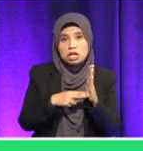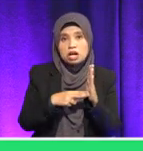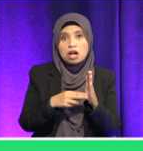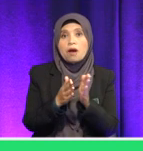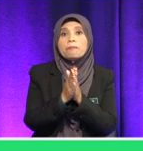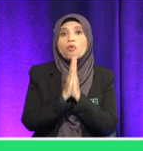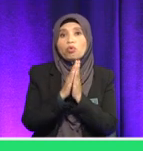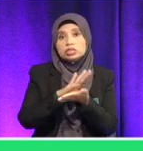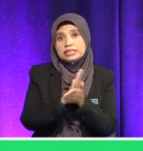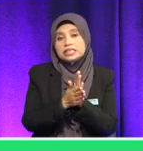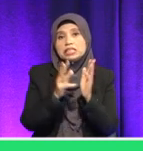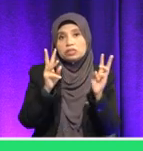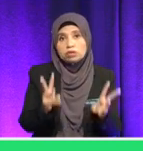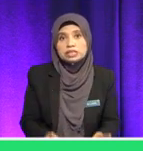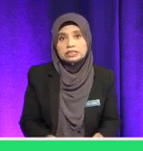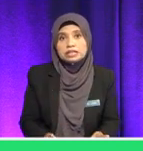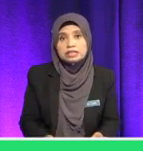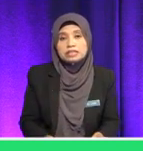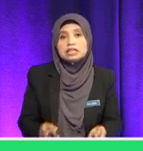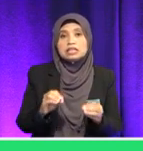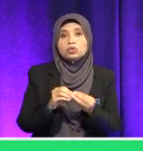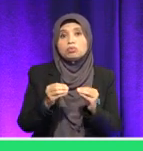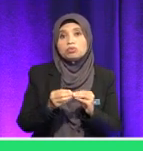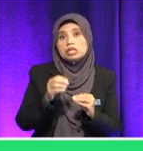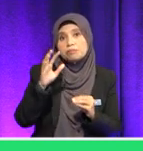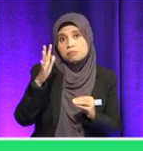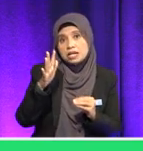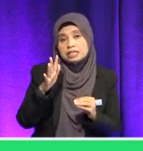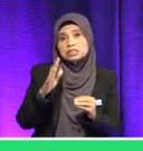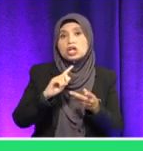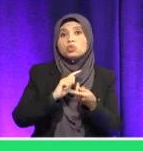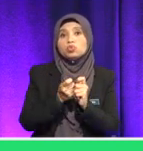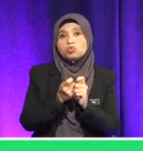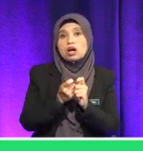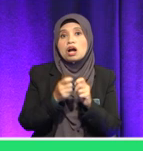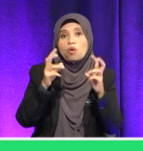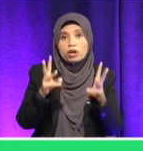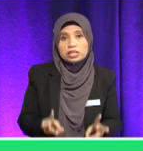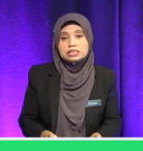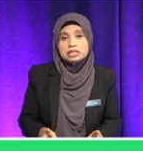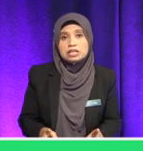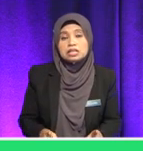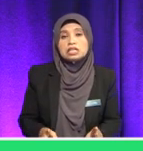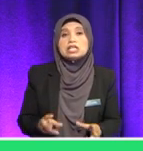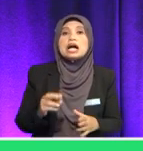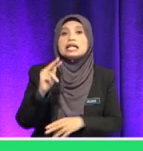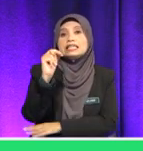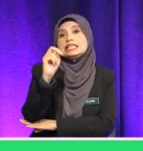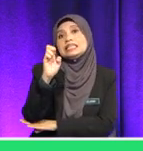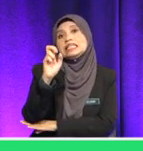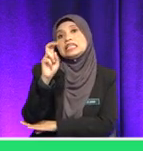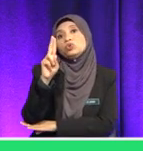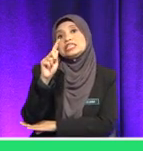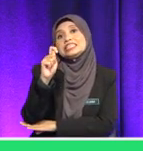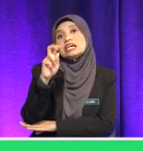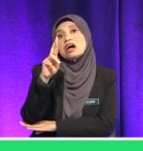minta untuk jadi warga negara 15 dan memohon menukar kewarganegaraan atau naturalisasi 19